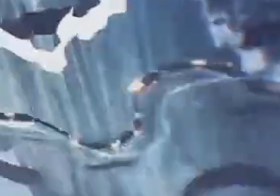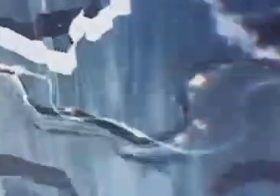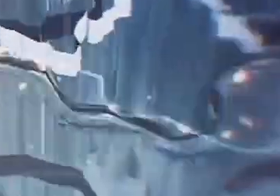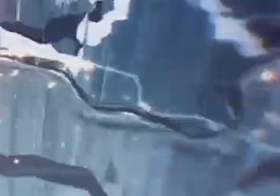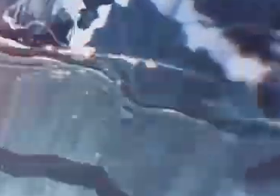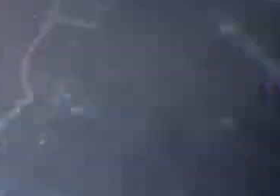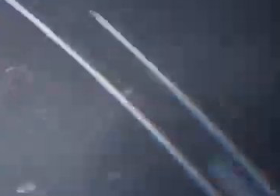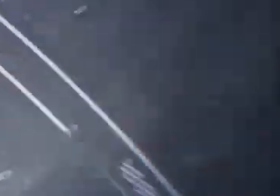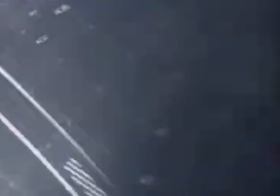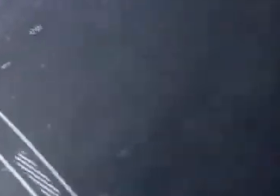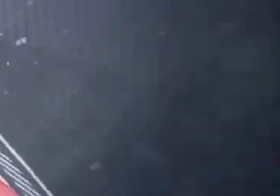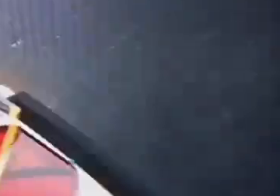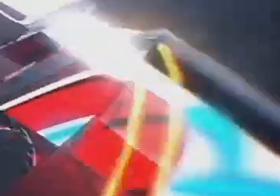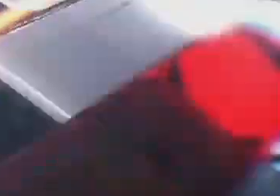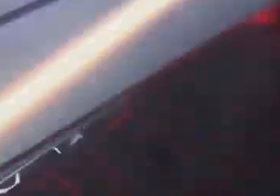ام